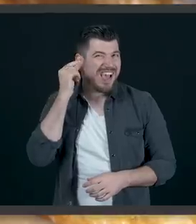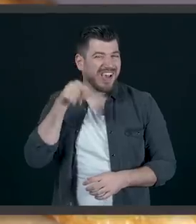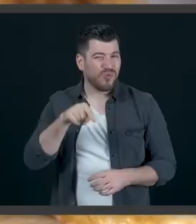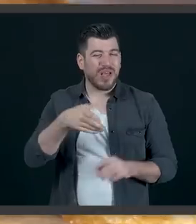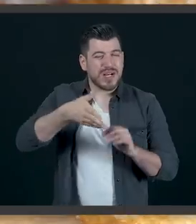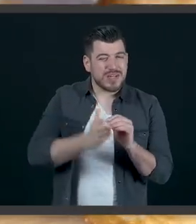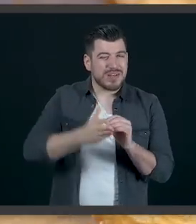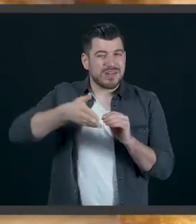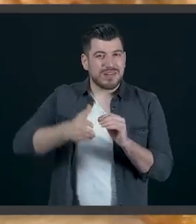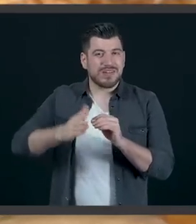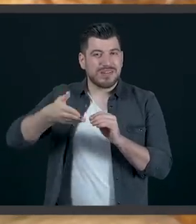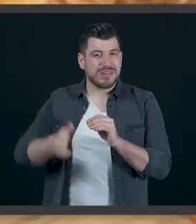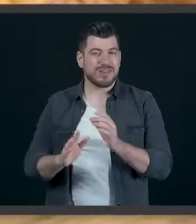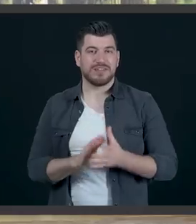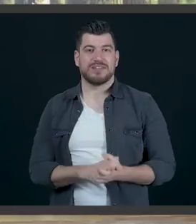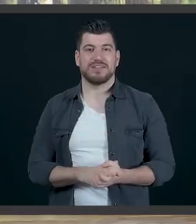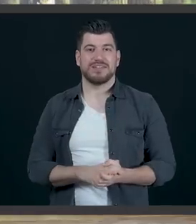ακούτε.